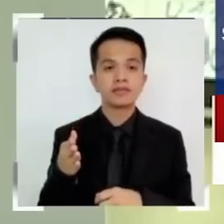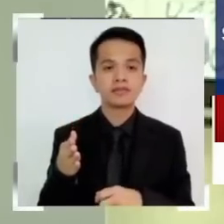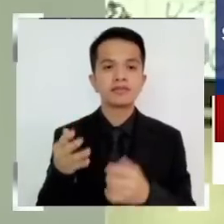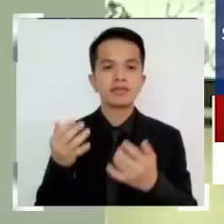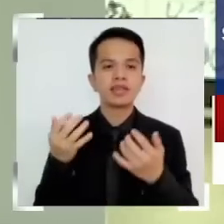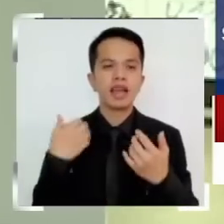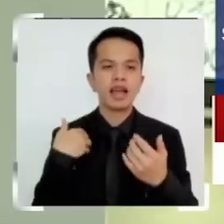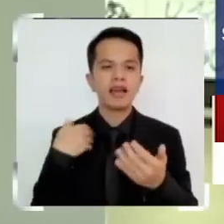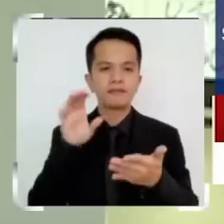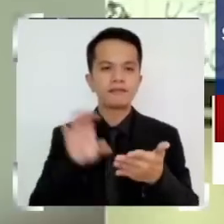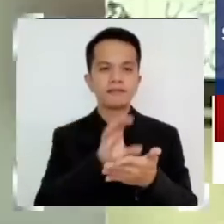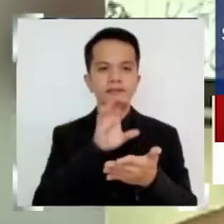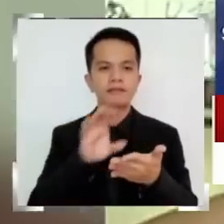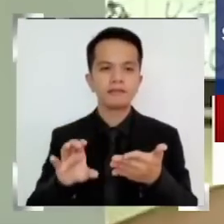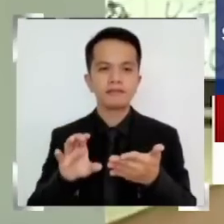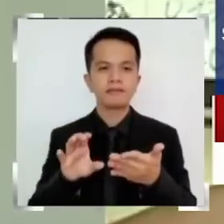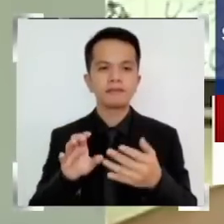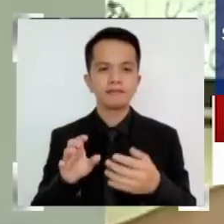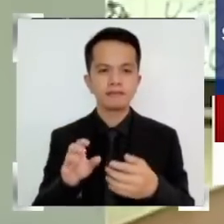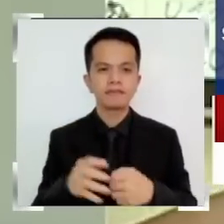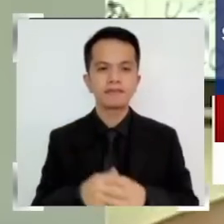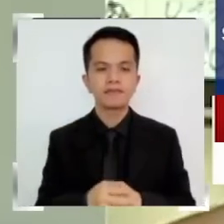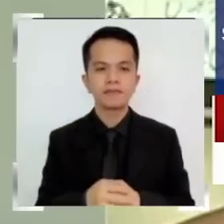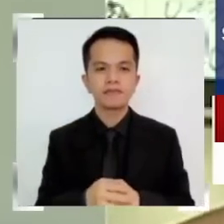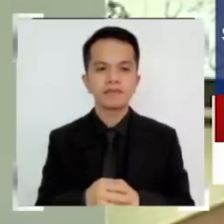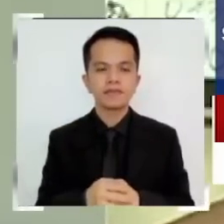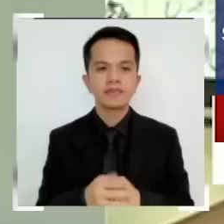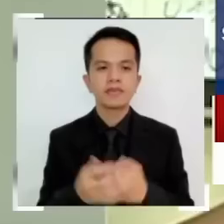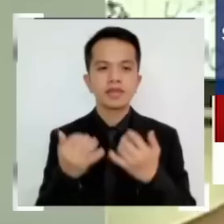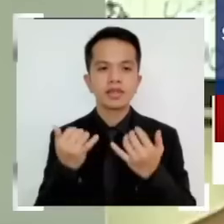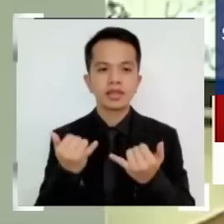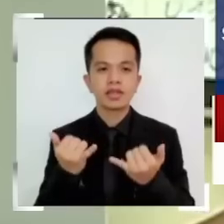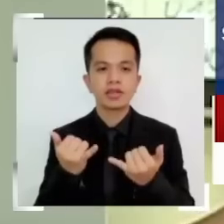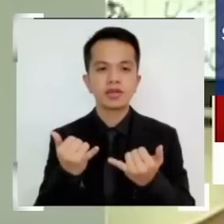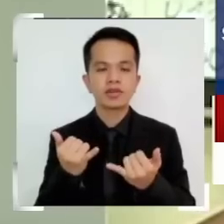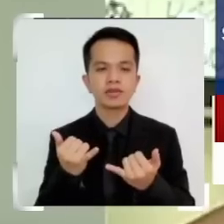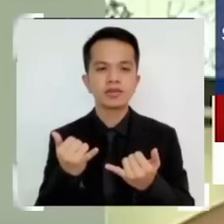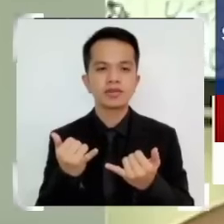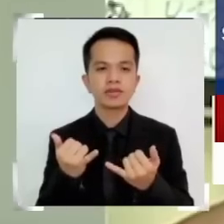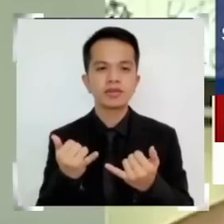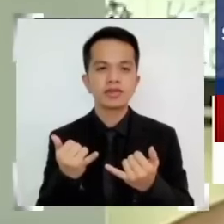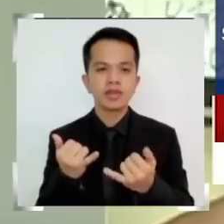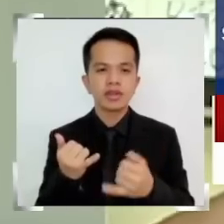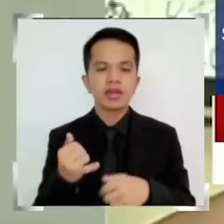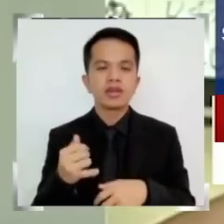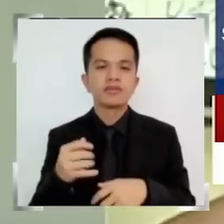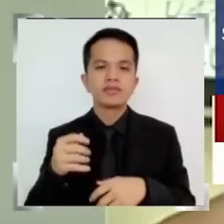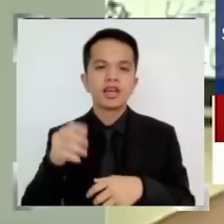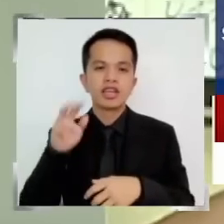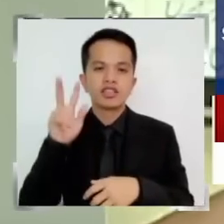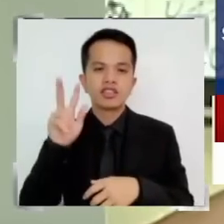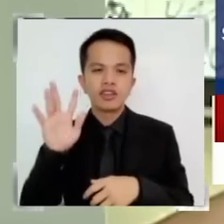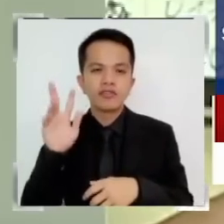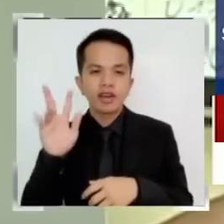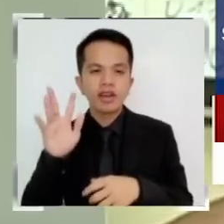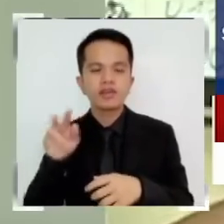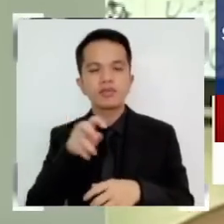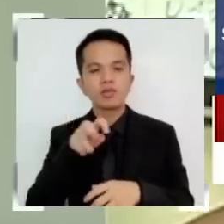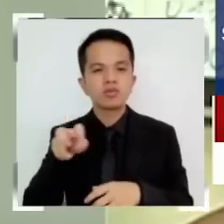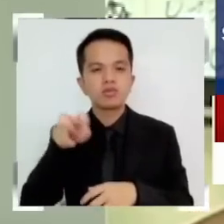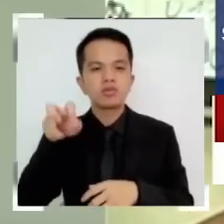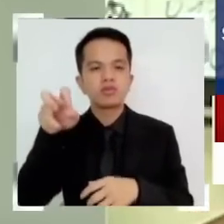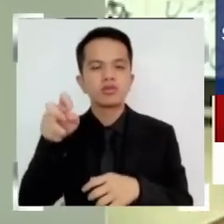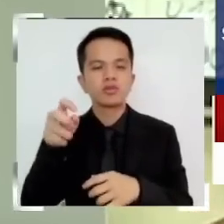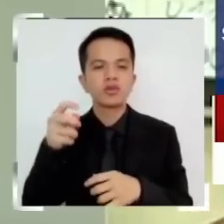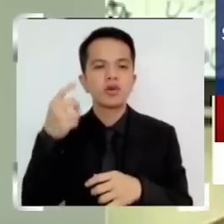sa Poseidon, no? Kining nagbiyahe Poseidon 17 og Poseidon 35 na magbiyahe sa Padre Burgos